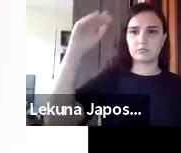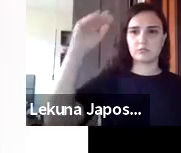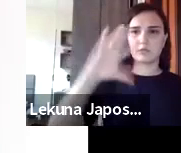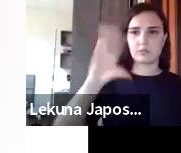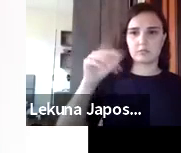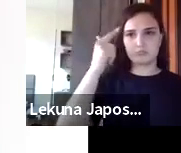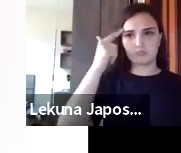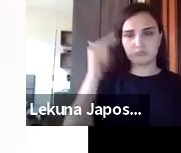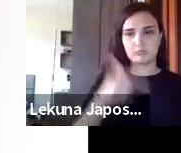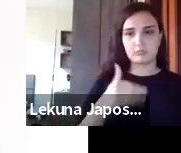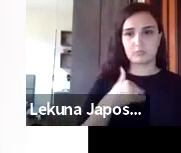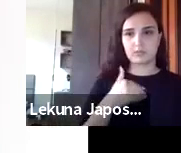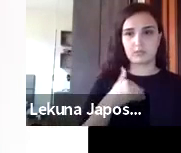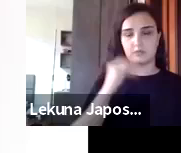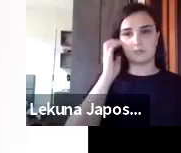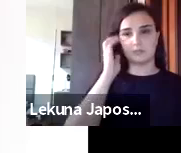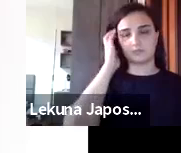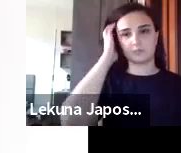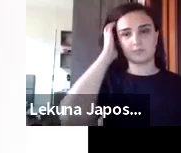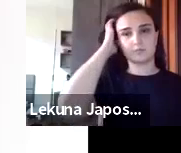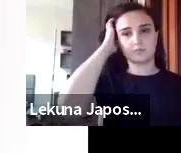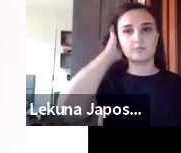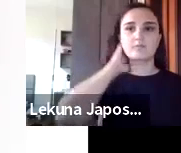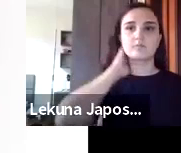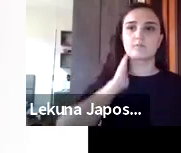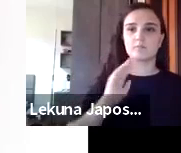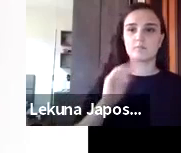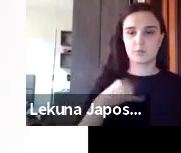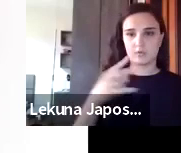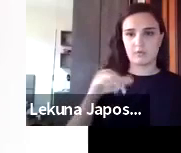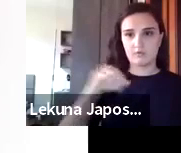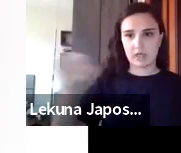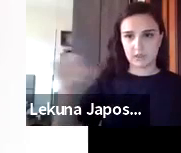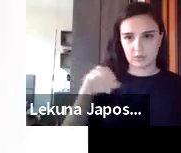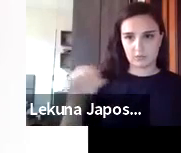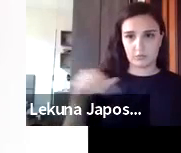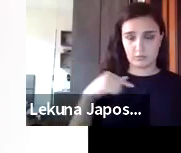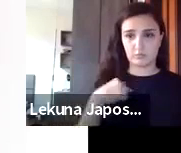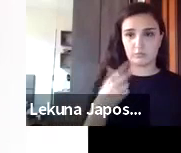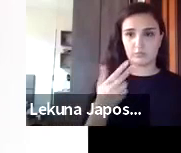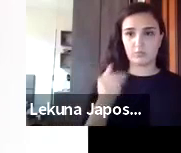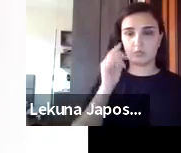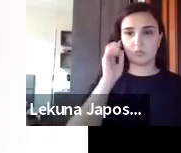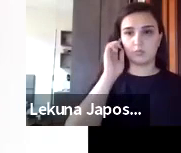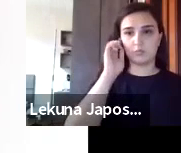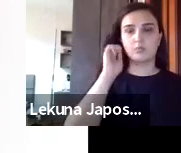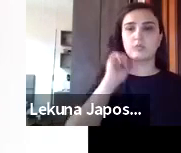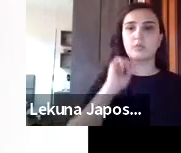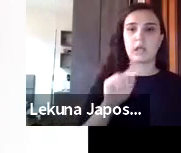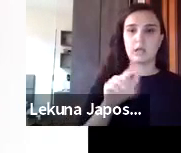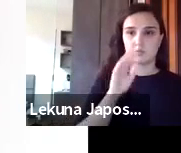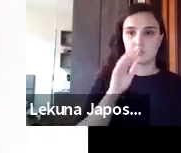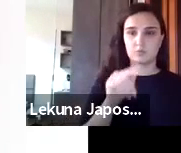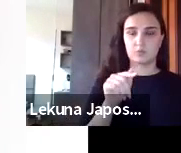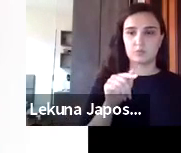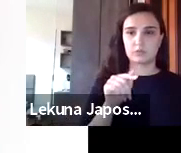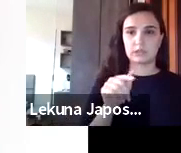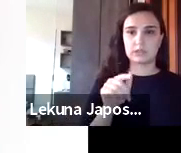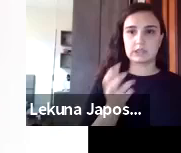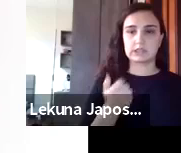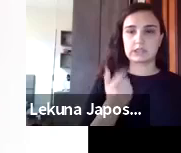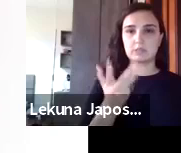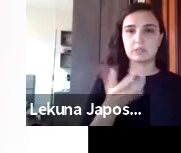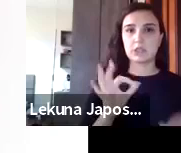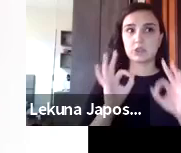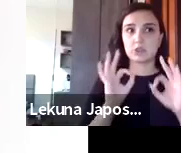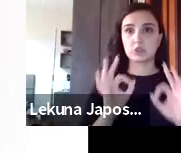ცოდნე და მე ამას ვერ ვასწრებ, იმიტომ რომ თან მე უნდა ვატარო, თან მე, ხო, ანუ აი ამ შემთხვევაში რამდენად